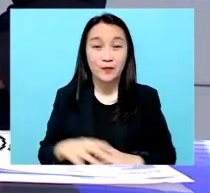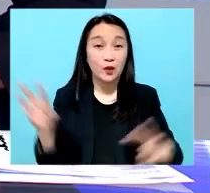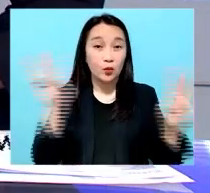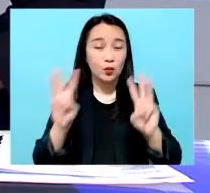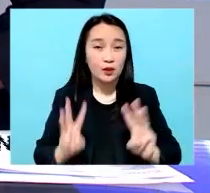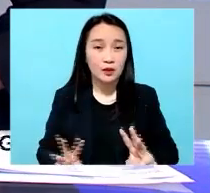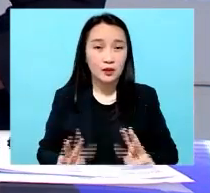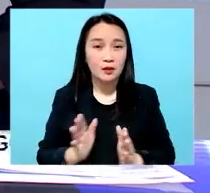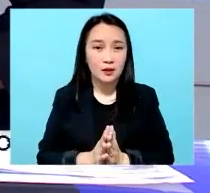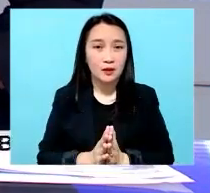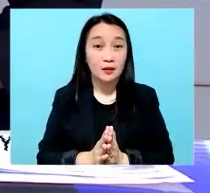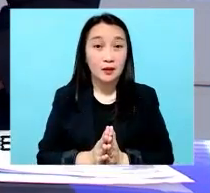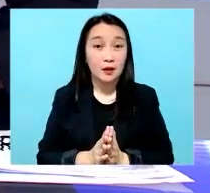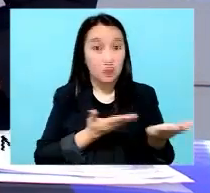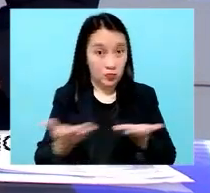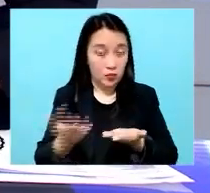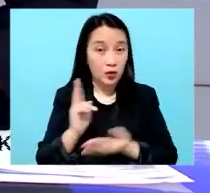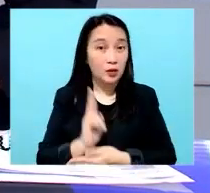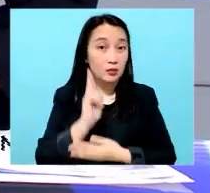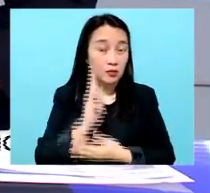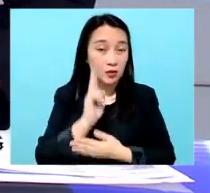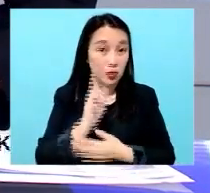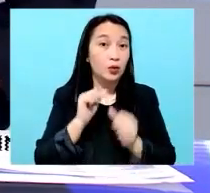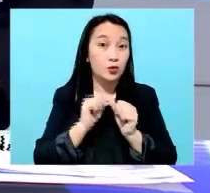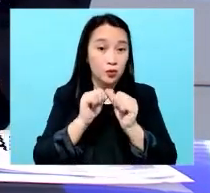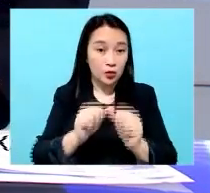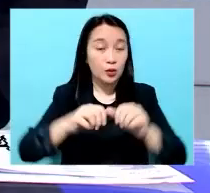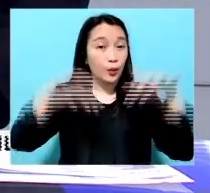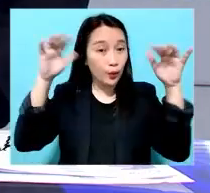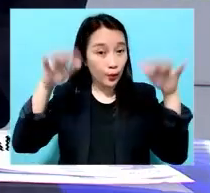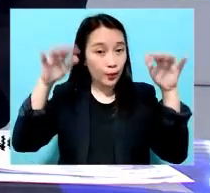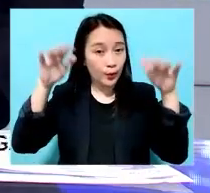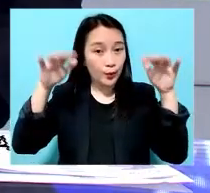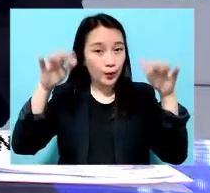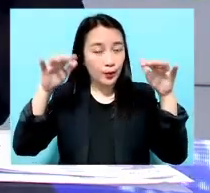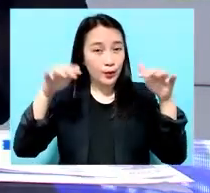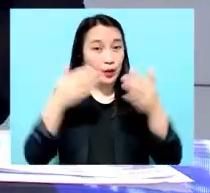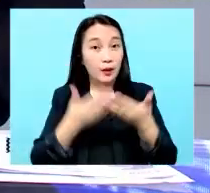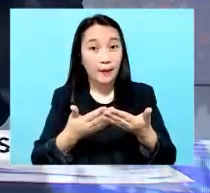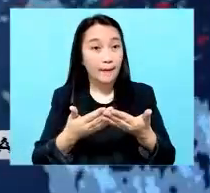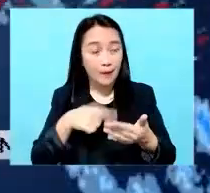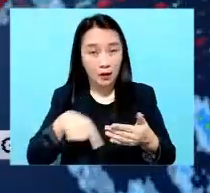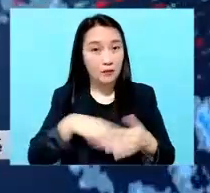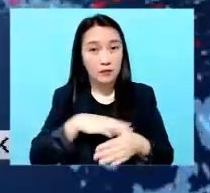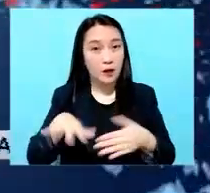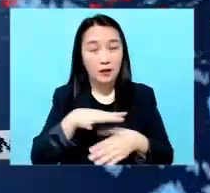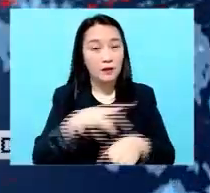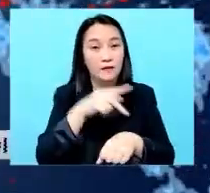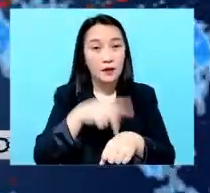Magbaon lagi ng payong, mga kapatid, dahil patuloy po na uulanin ang malaking bahagi ng bansa. Epekto yan